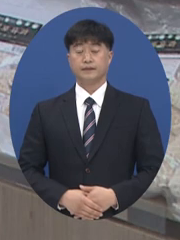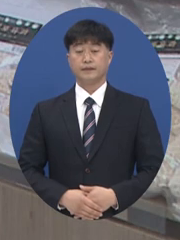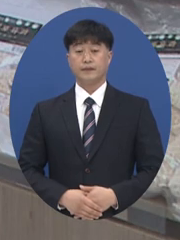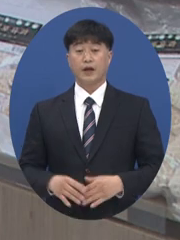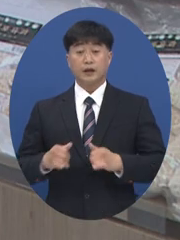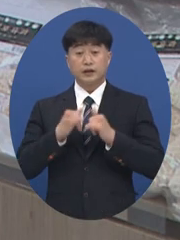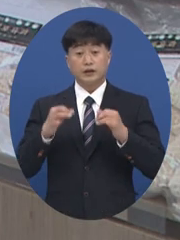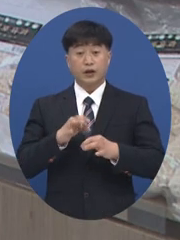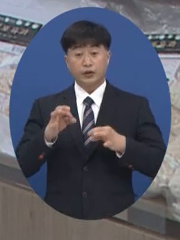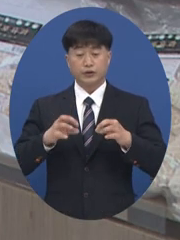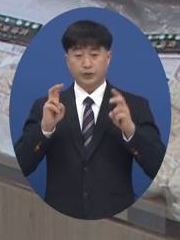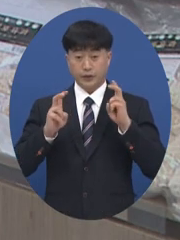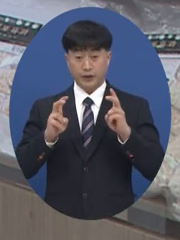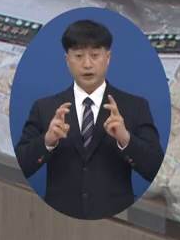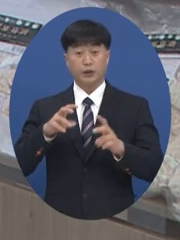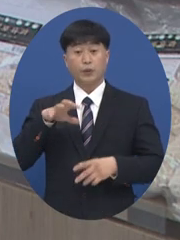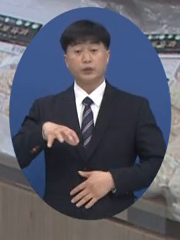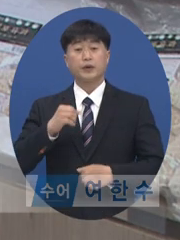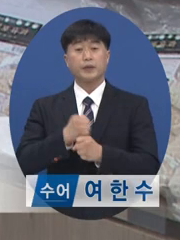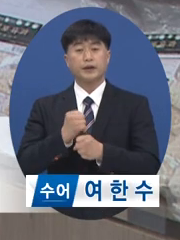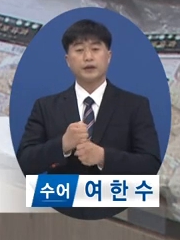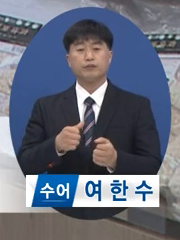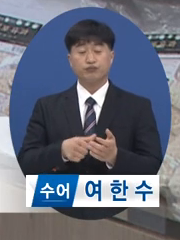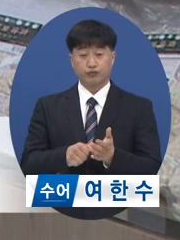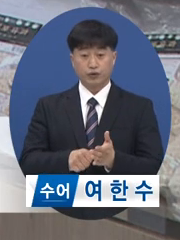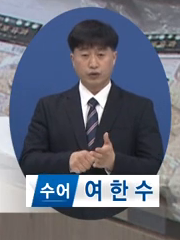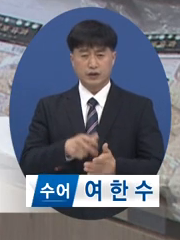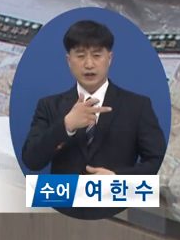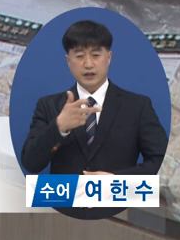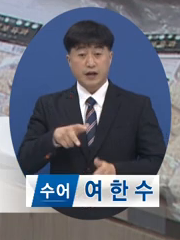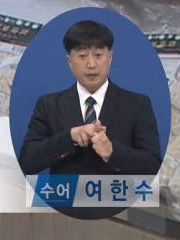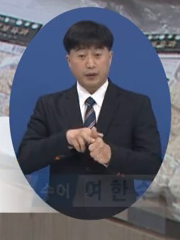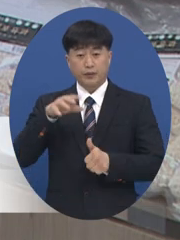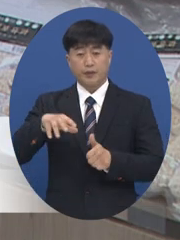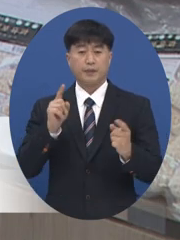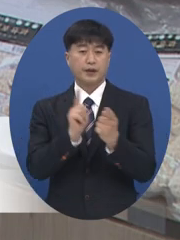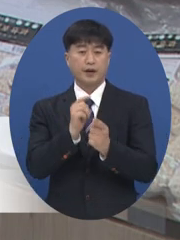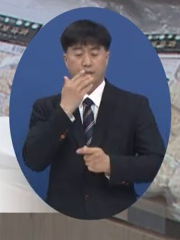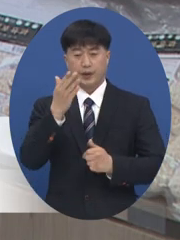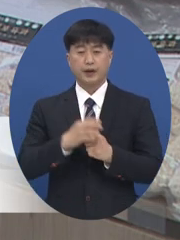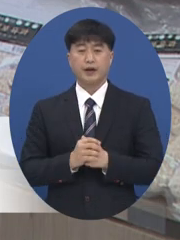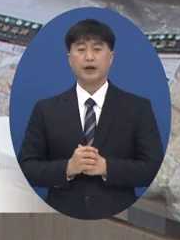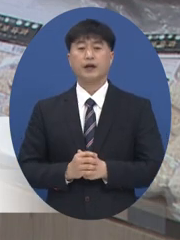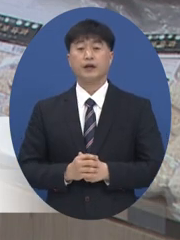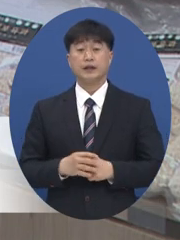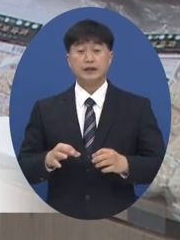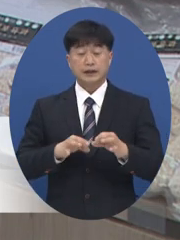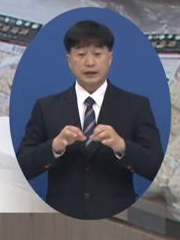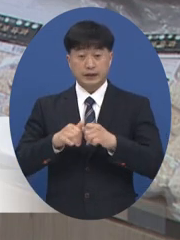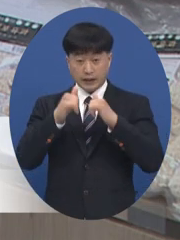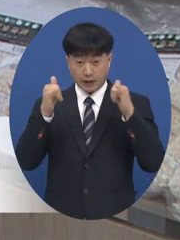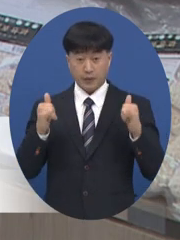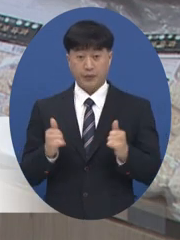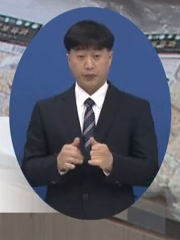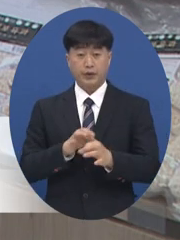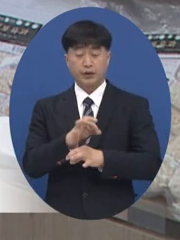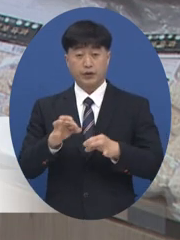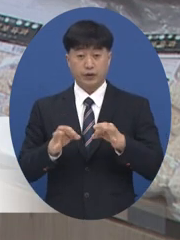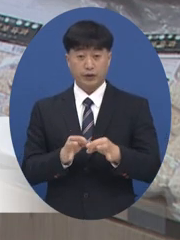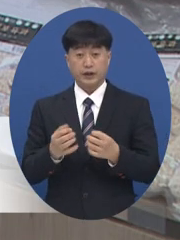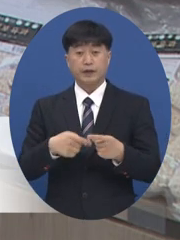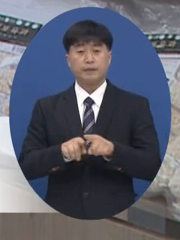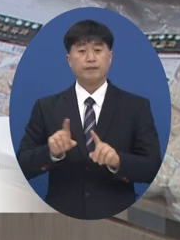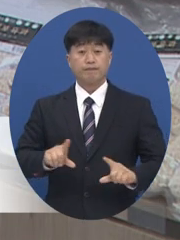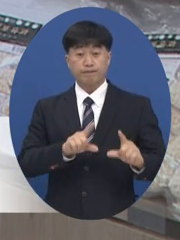사회적 경제 기업들이 만든 제품을 이젠 대형 마트에서도 만나볼 수 있게 되었습니다 사회적 경제 상생 # 경기도 1호점이